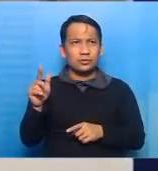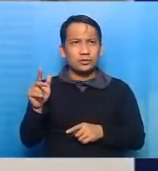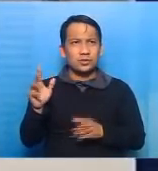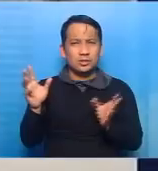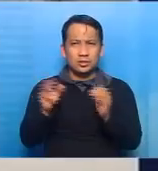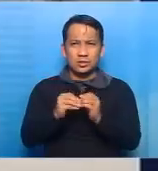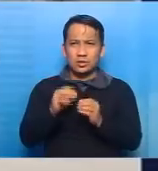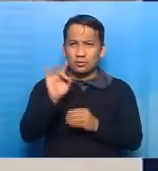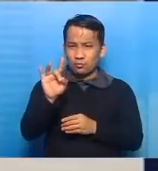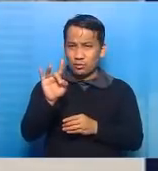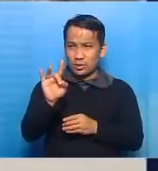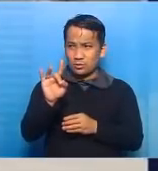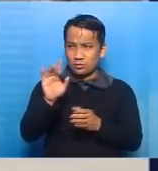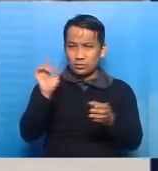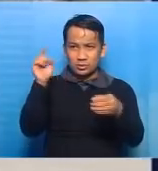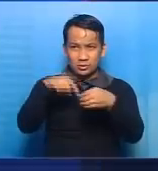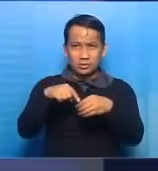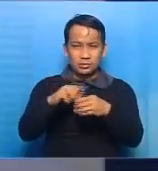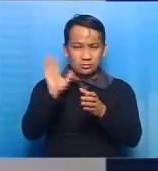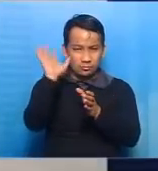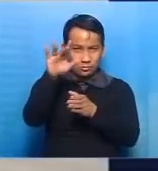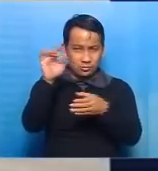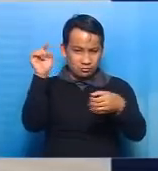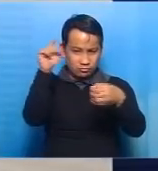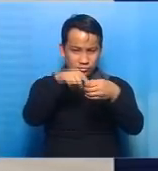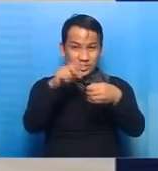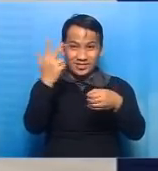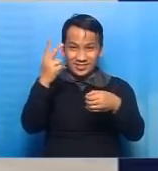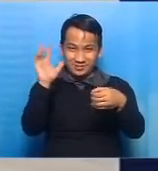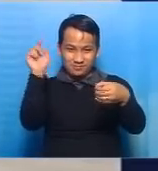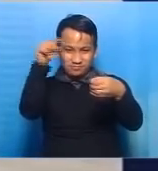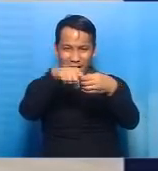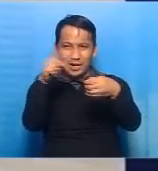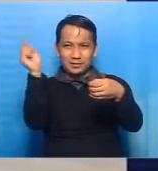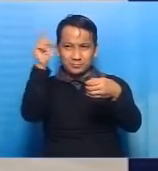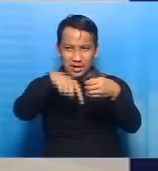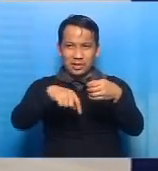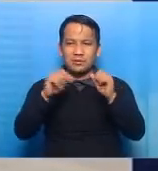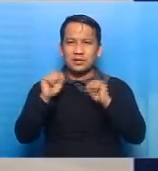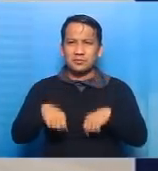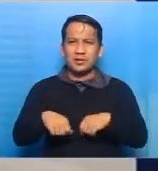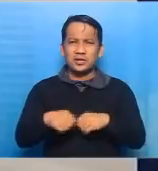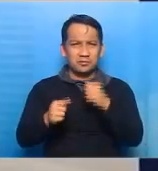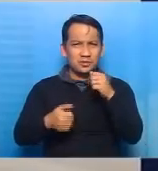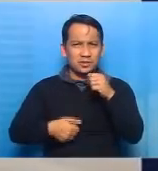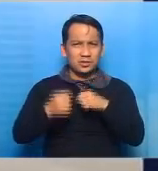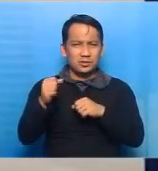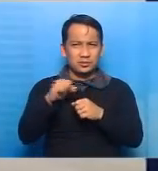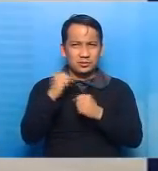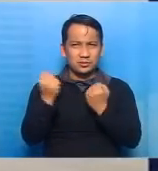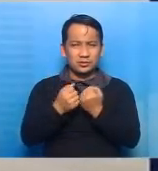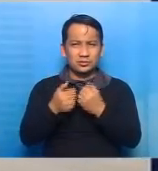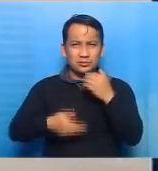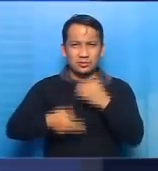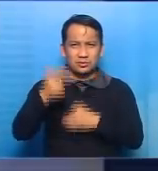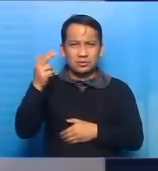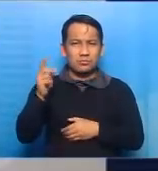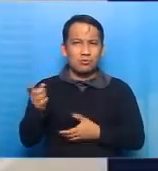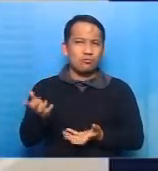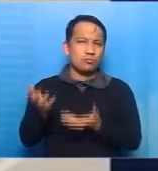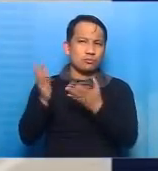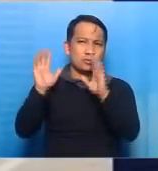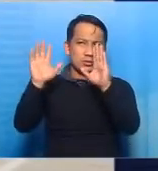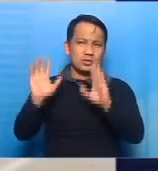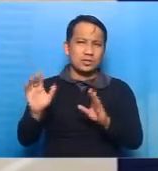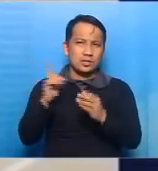134-123. Walong three-pointer off the bench ang binuhos ni Clarkson para maitala rin ang kanyang season high. Ibang level daw ang performance